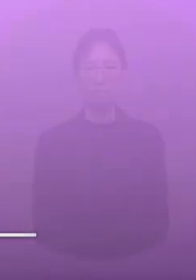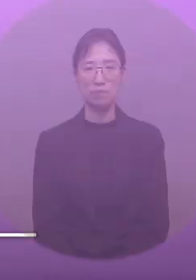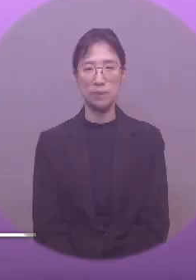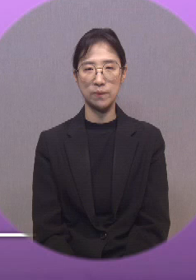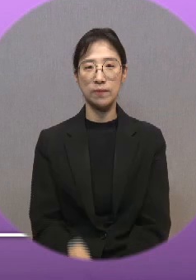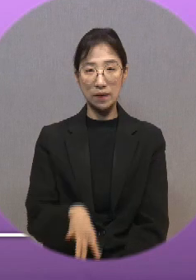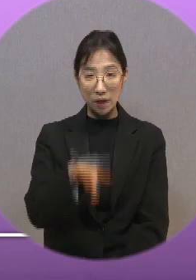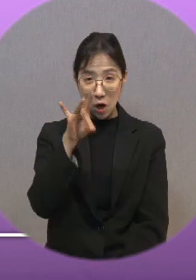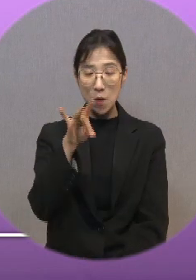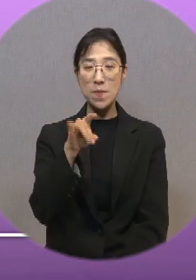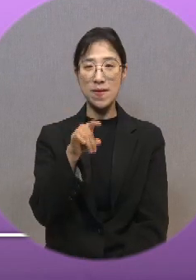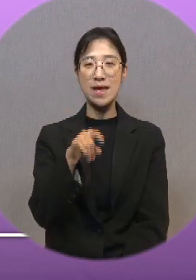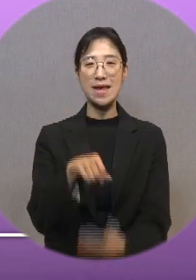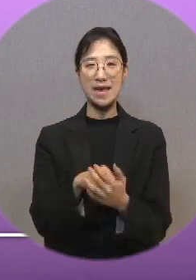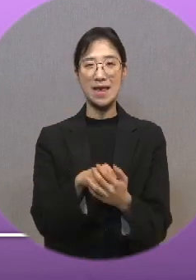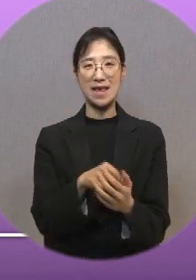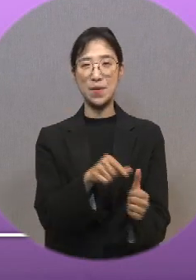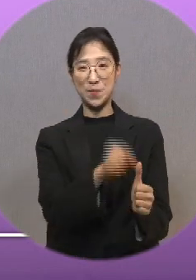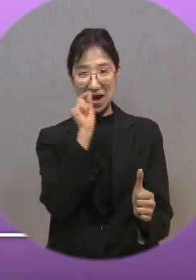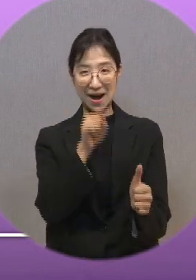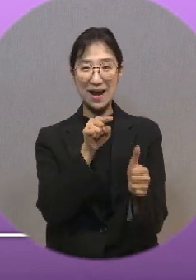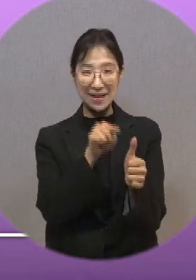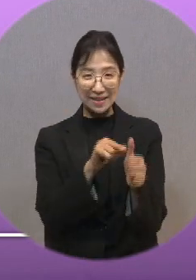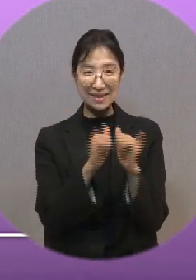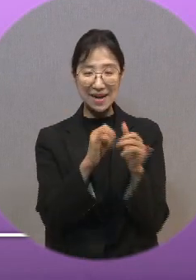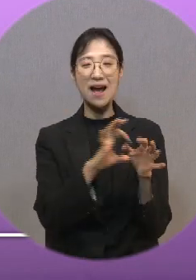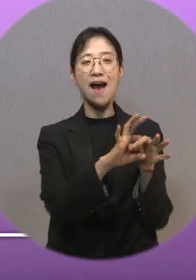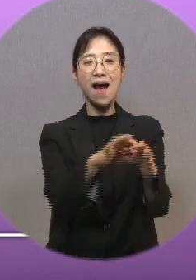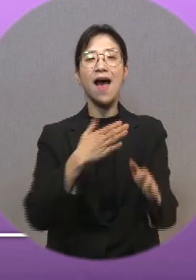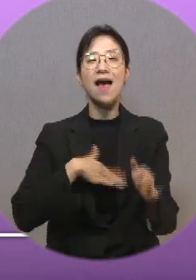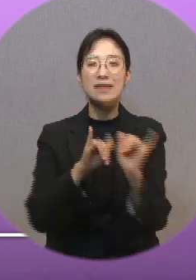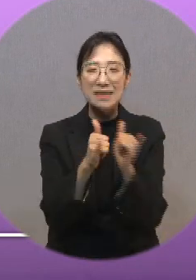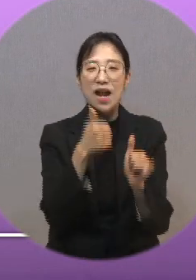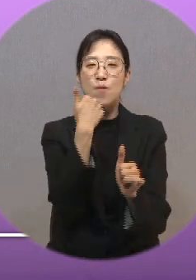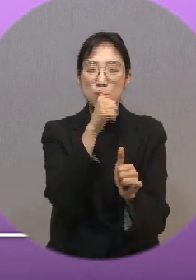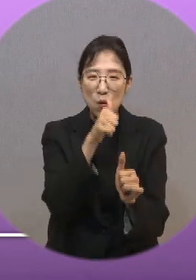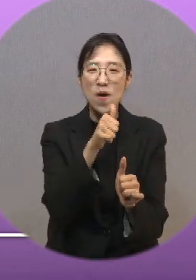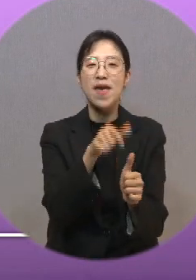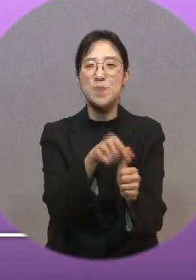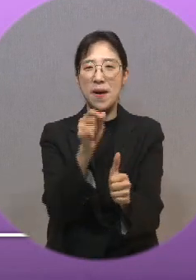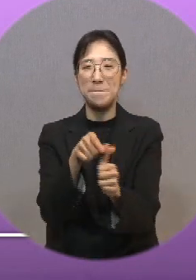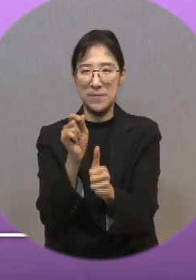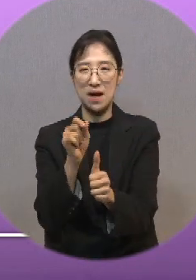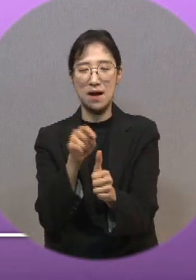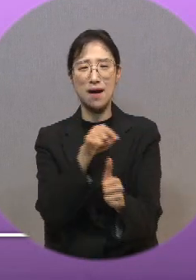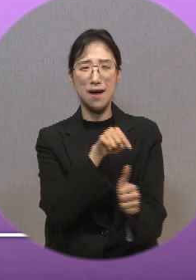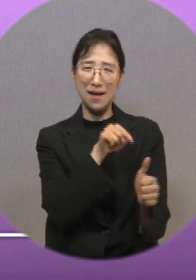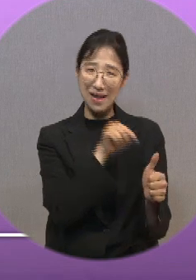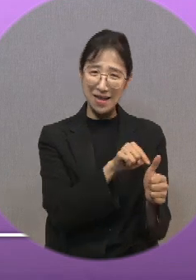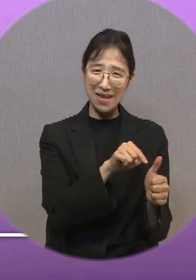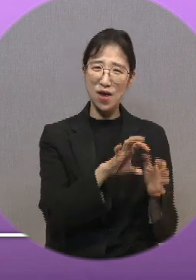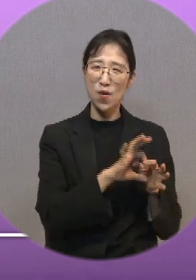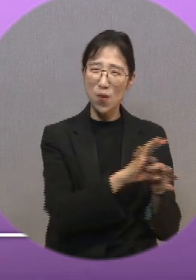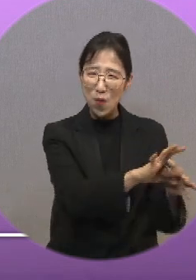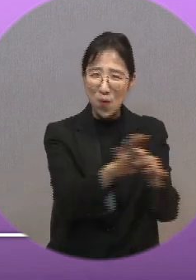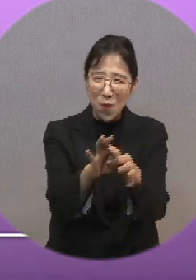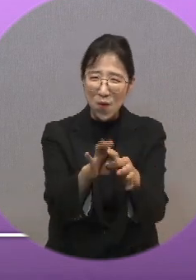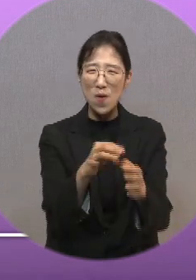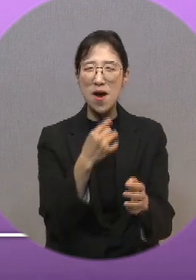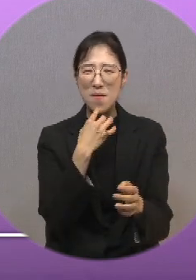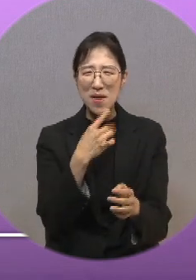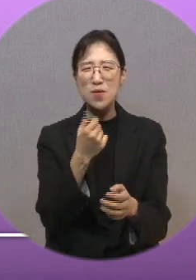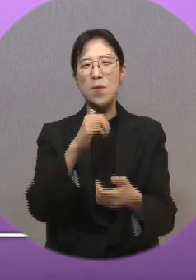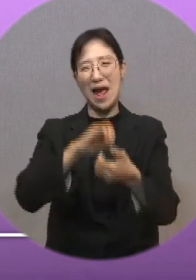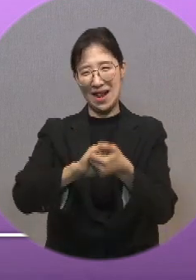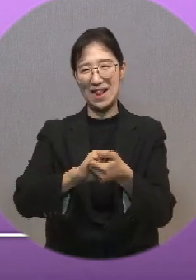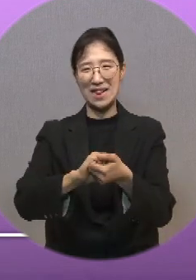일단 처음에 왔던 친구를 통해서 지인분들을 소개를 받았었는데, 이 친구 지인분들을 소개받는 게